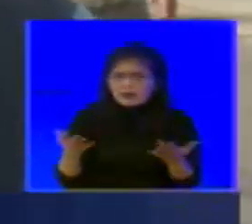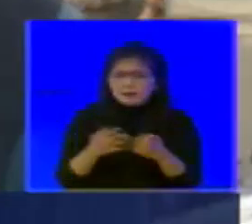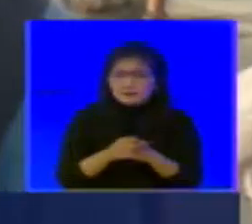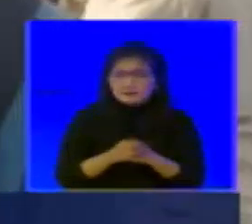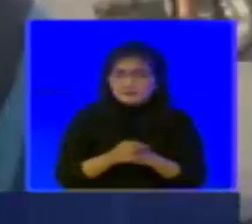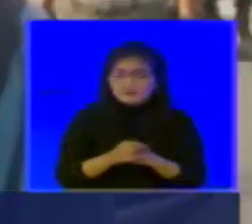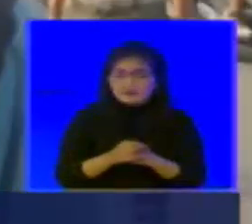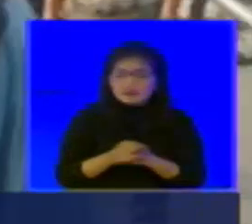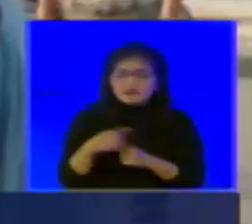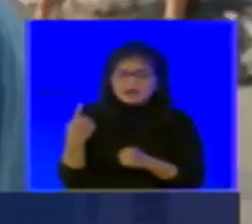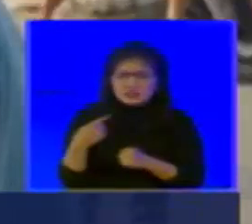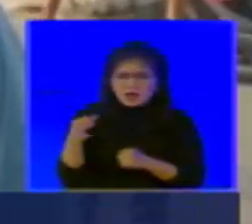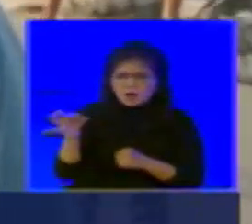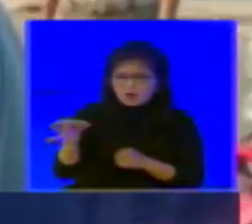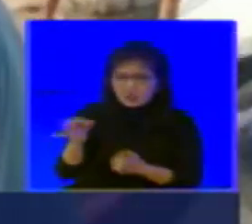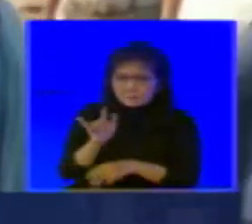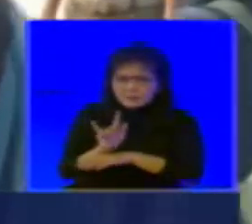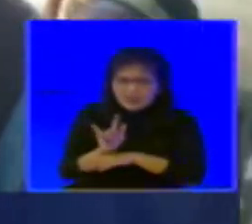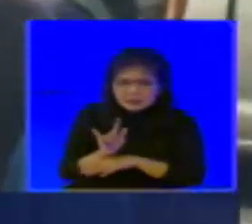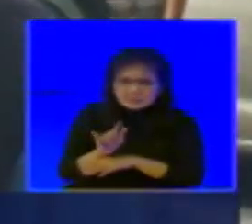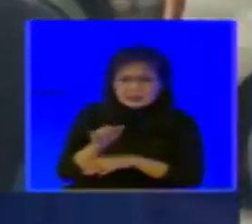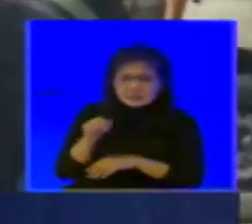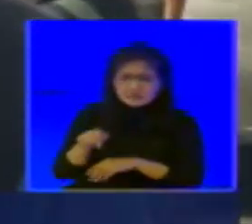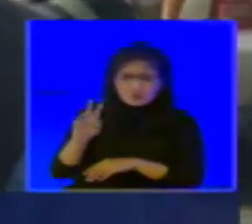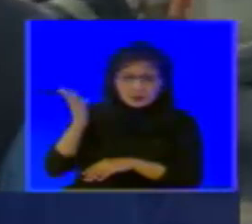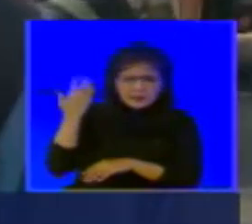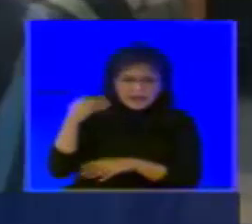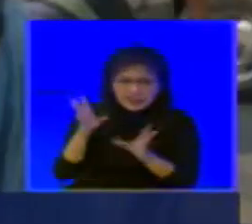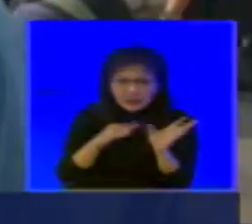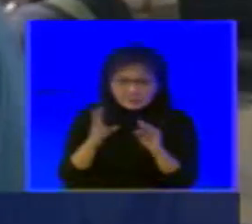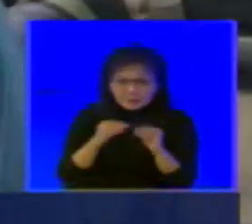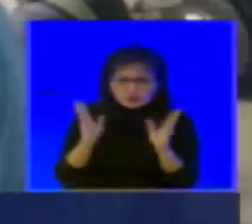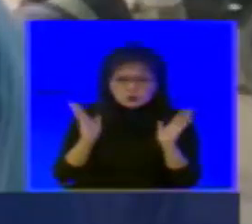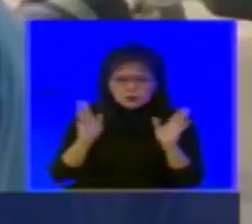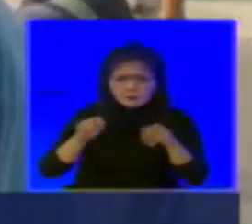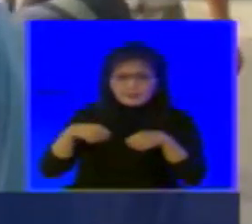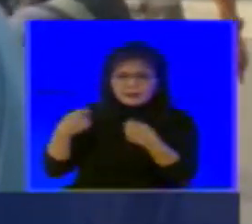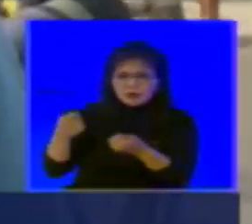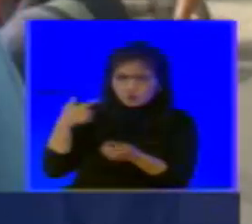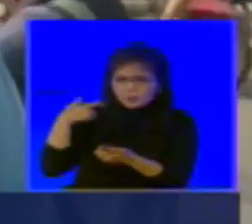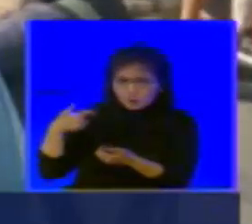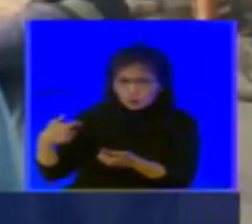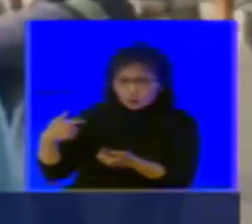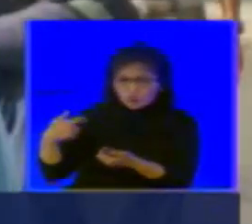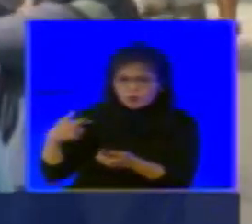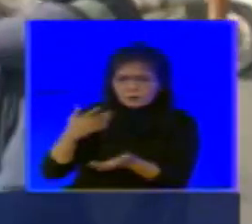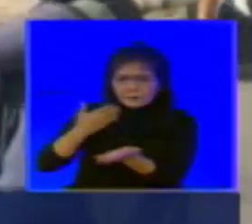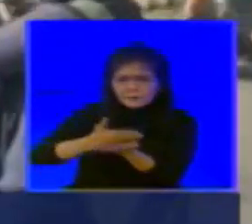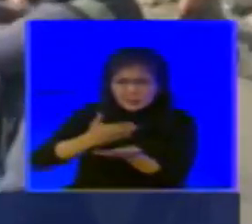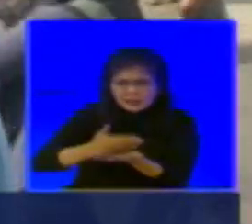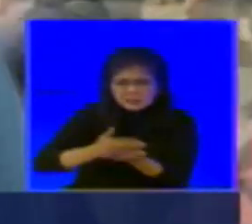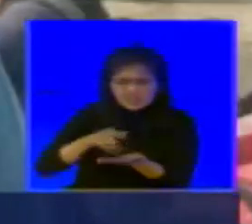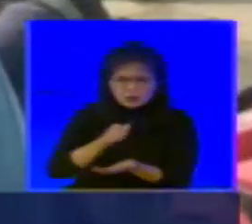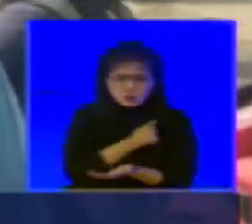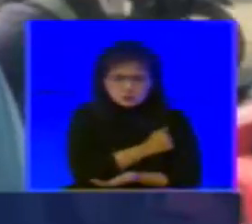Kota Bekasi sudah bagaimana rapat koordinasi kemarin sudah mengajukan ke Gubernur untuk melaksanakan pembatasan sosial berskala